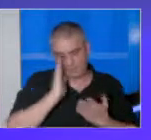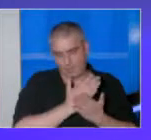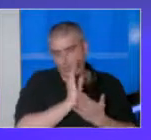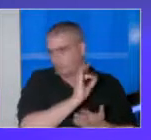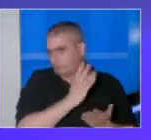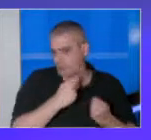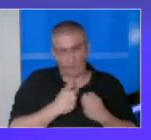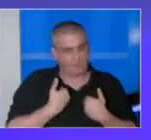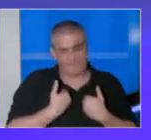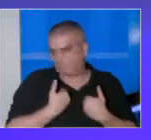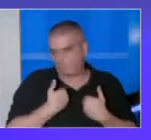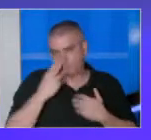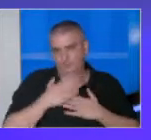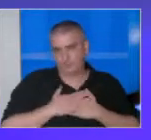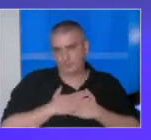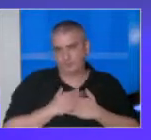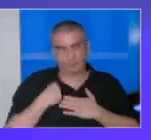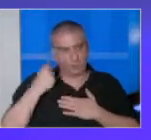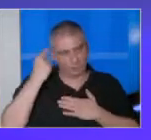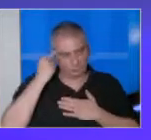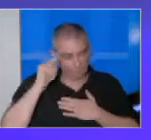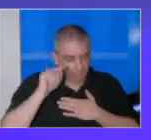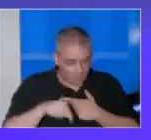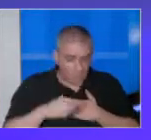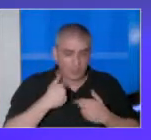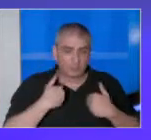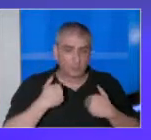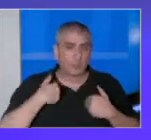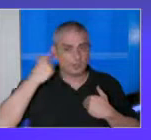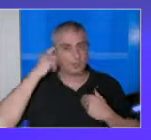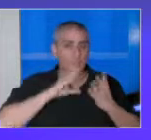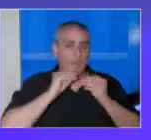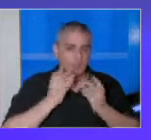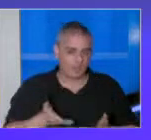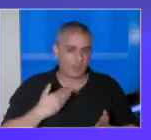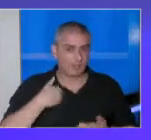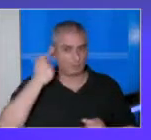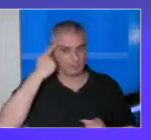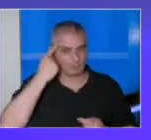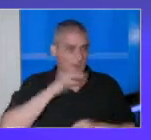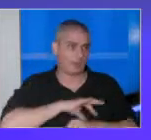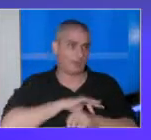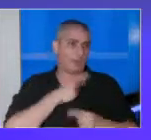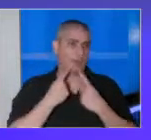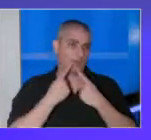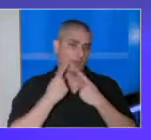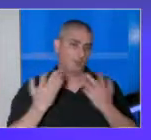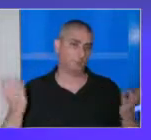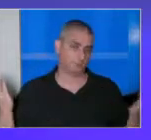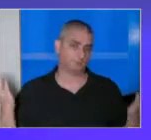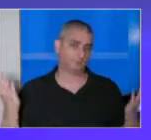החלטתם, זה כבר לא רלוונטי מבחינתי. אני חושבת שכאן אצלנו אנחנו יודעים לדבר, אנחנו יודעים לנהל דיאלוג כן.